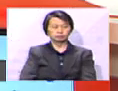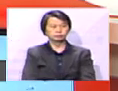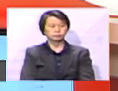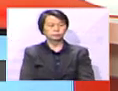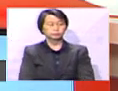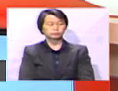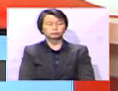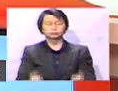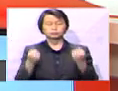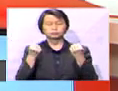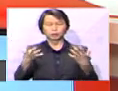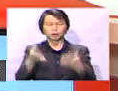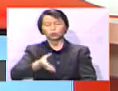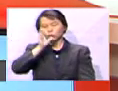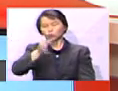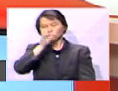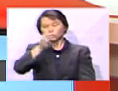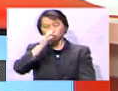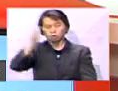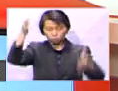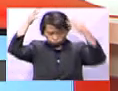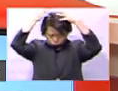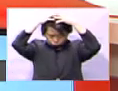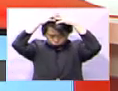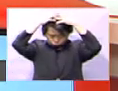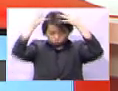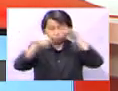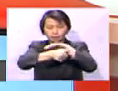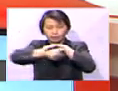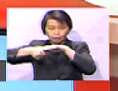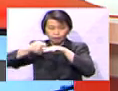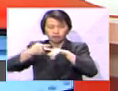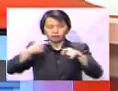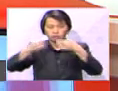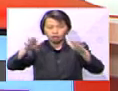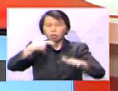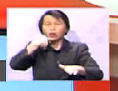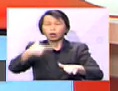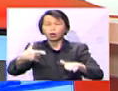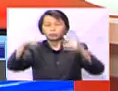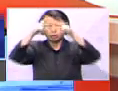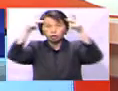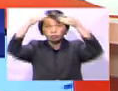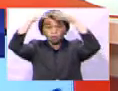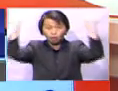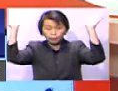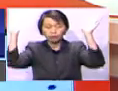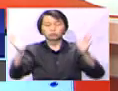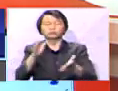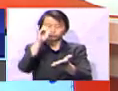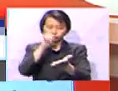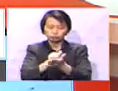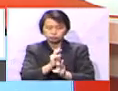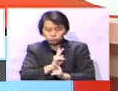Dan seterusnya, banyak minum air, tutup kepala dan elakkan diri dari terdedah lama di kawasan terbuka. Ya, demikian